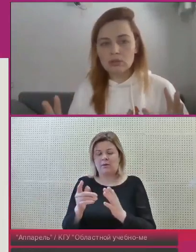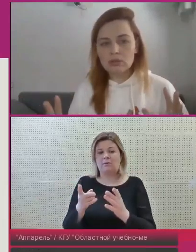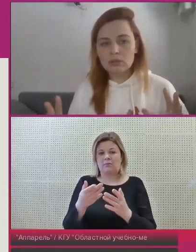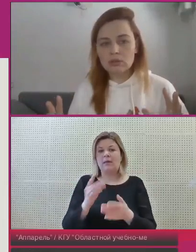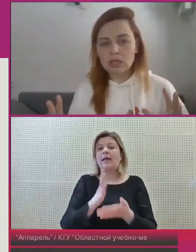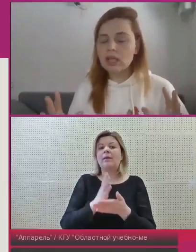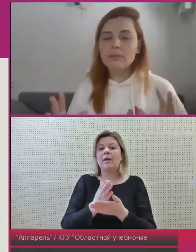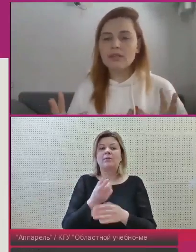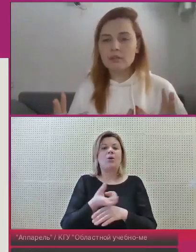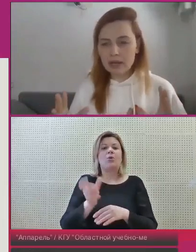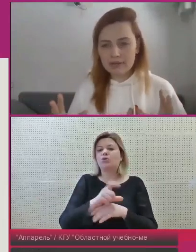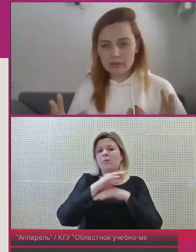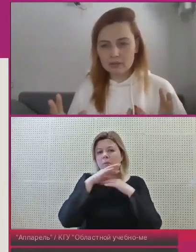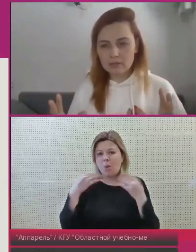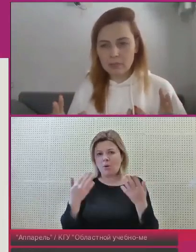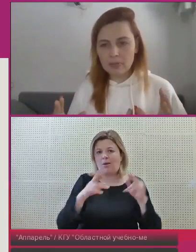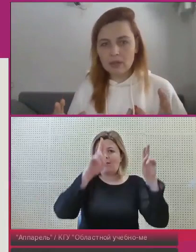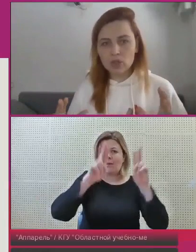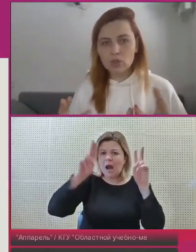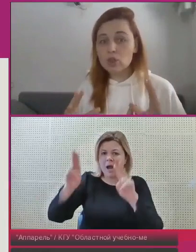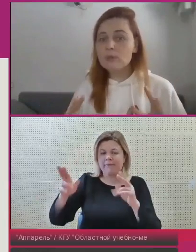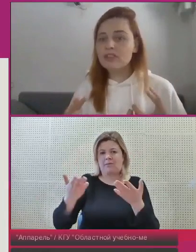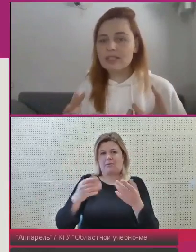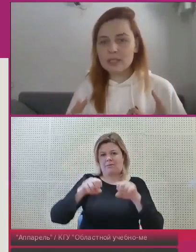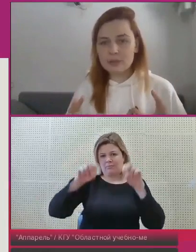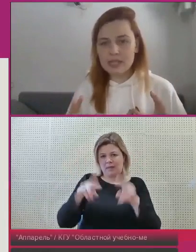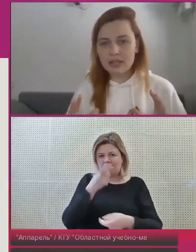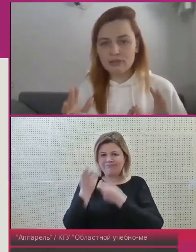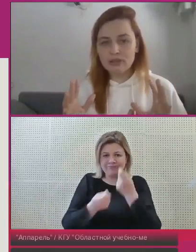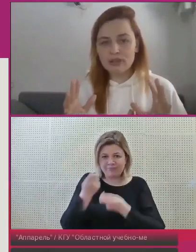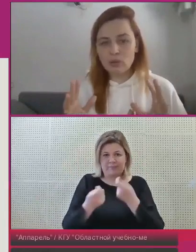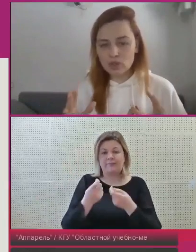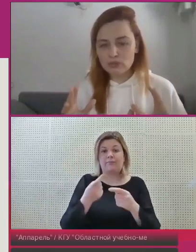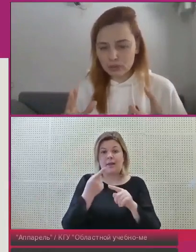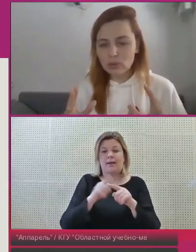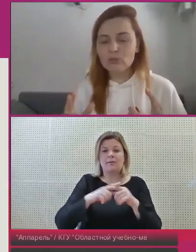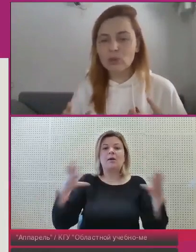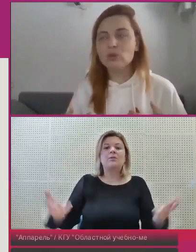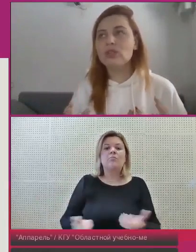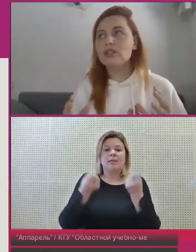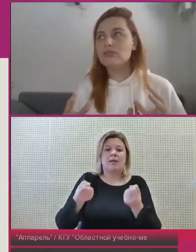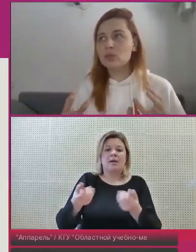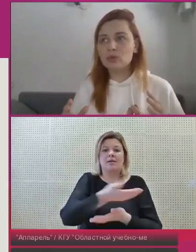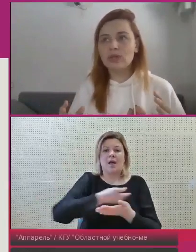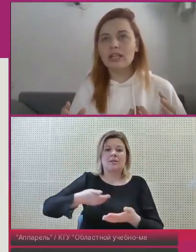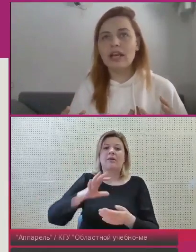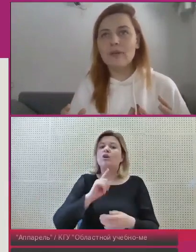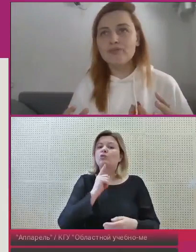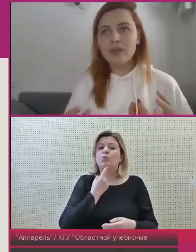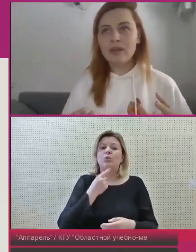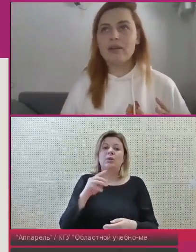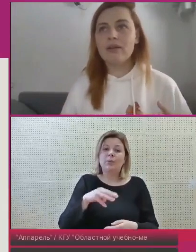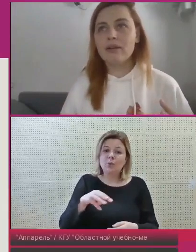очень много регламентов и правил, что, собственно, нас спасает в трудную минуту и в минуту,